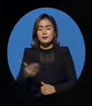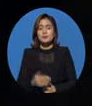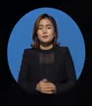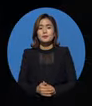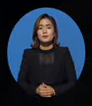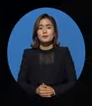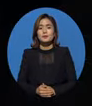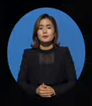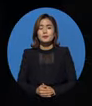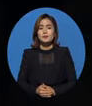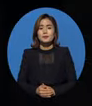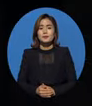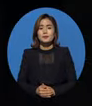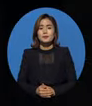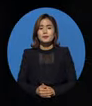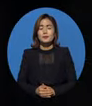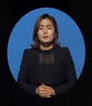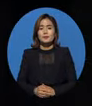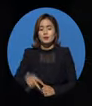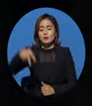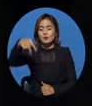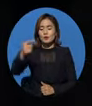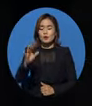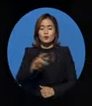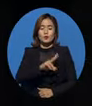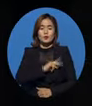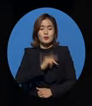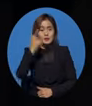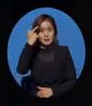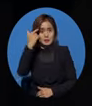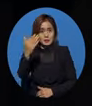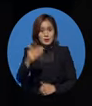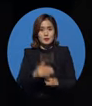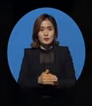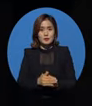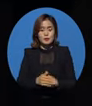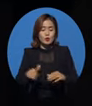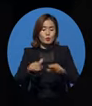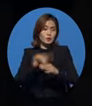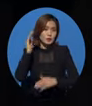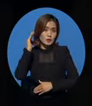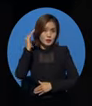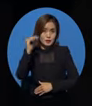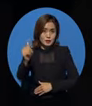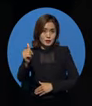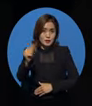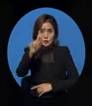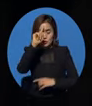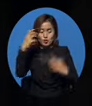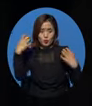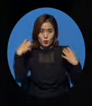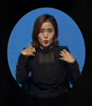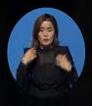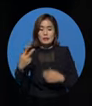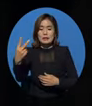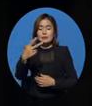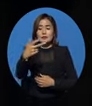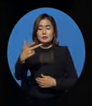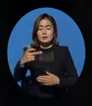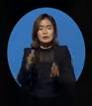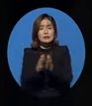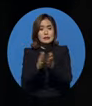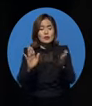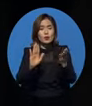4 중령 1 후보 없게 하겠습니다 그 문재인 정부는 2017년 출범 이후에